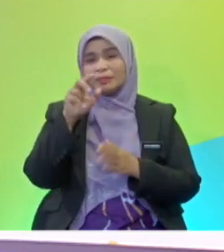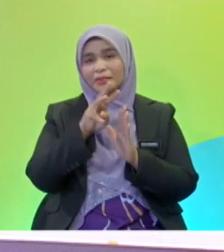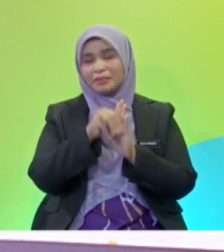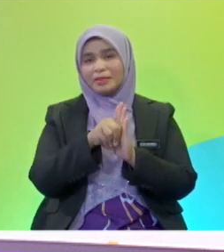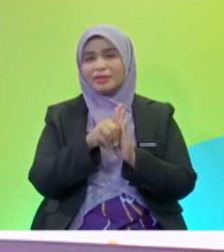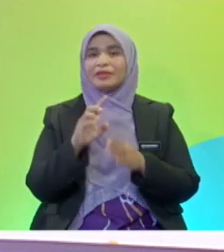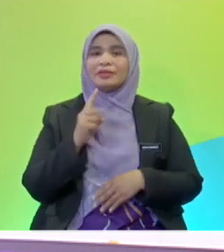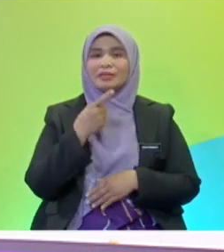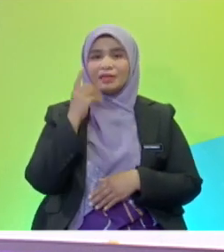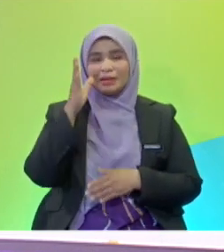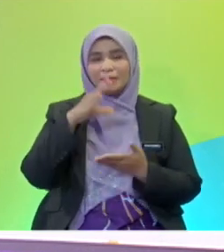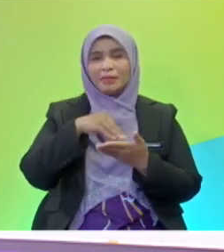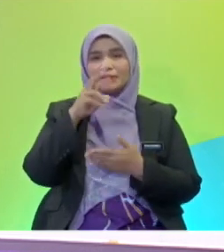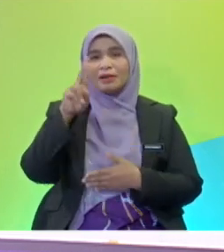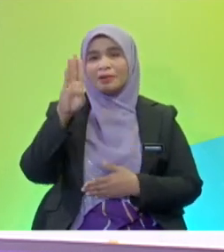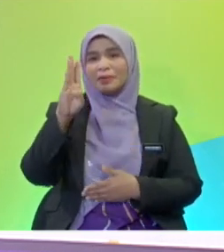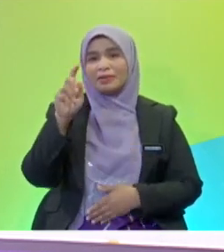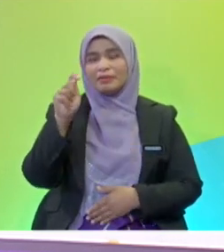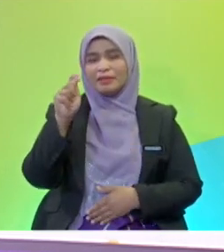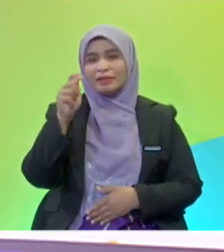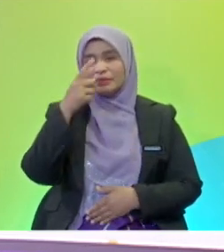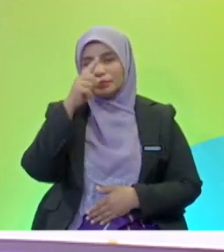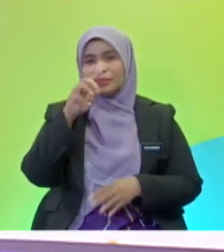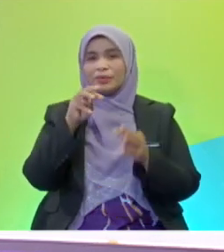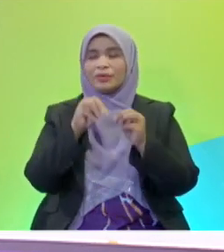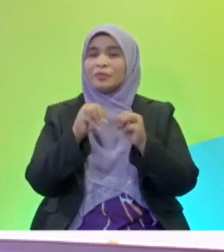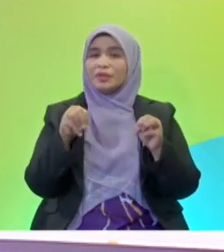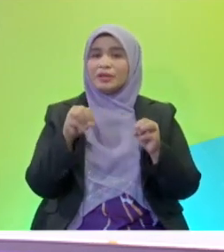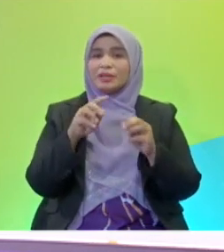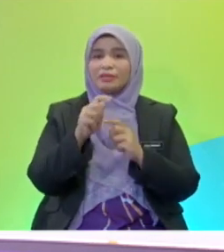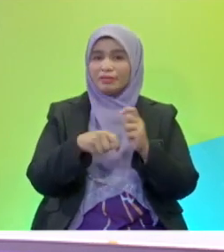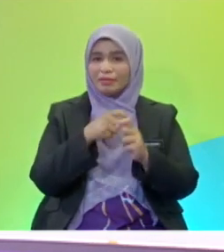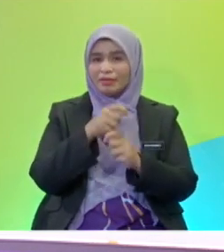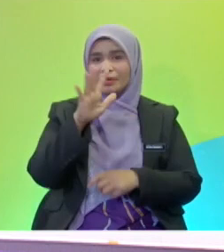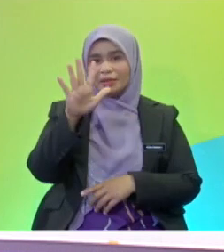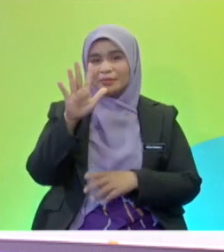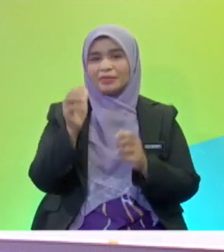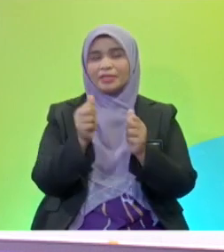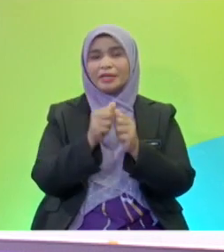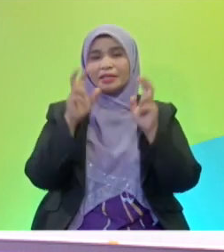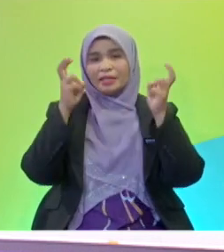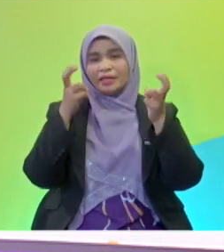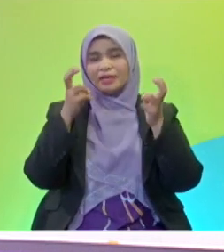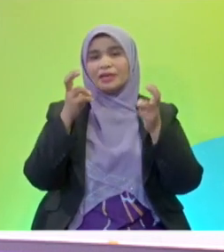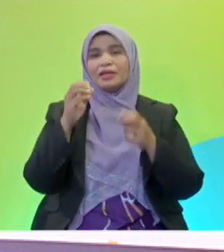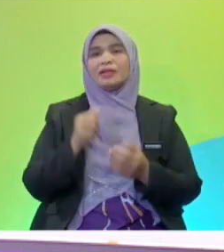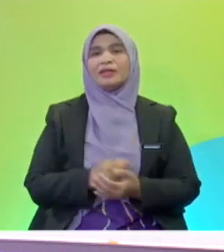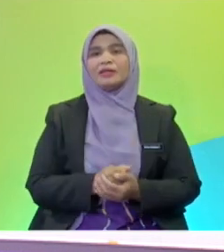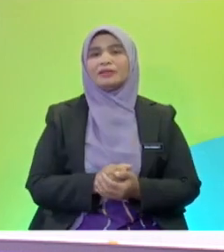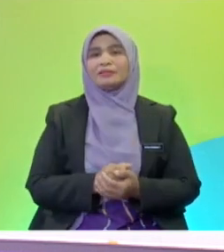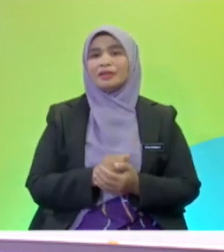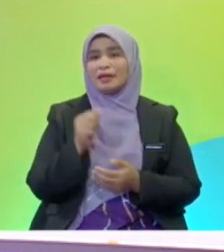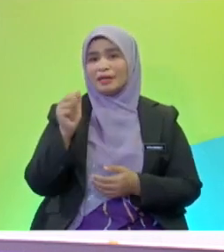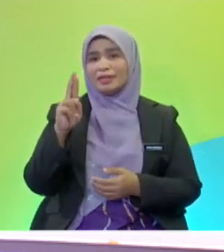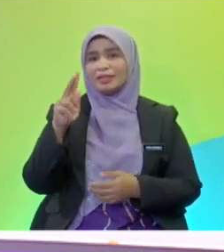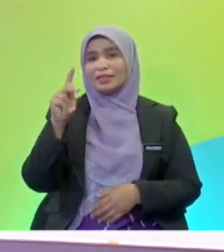pelajaran Reka bentuk dan teknologi untuk murid-murid tahun lima dengan tajuknya artikel jahitan